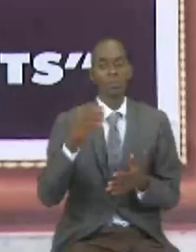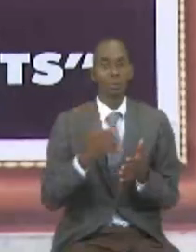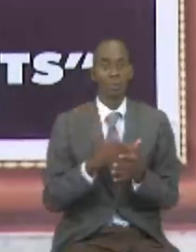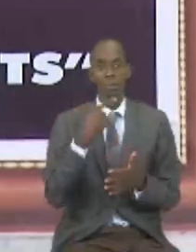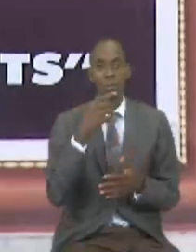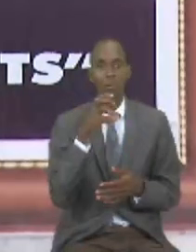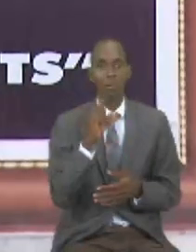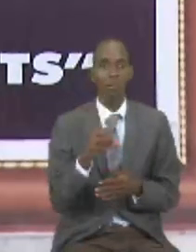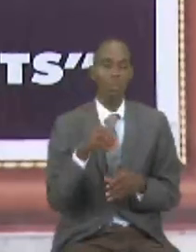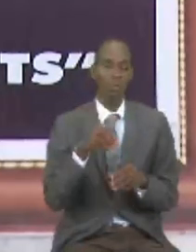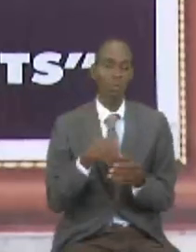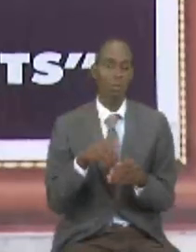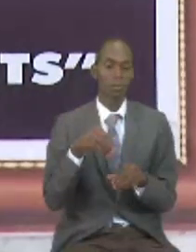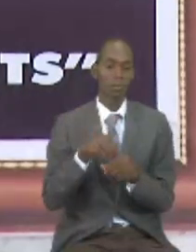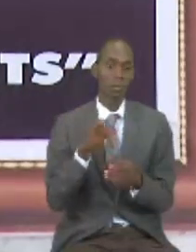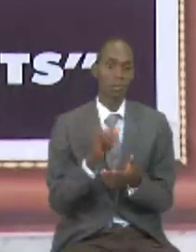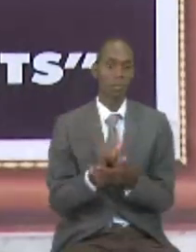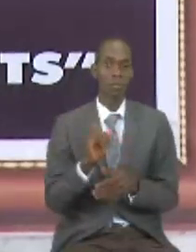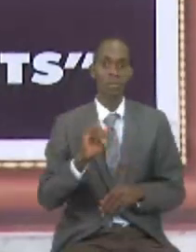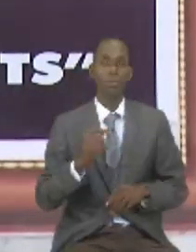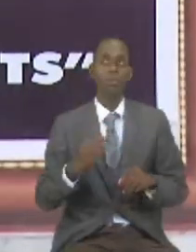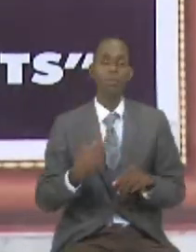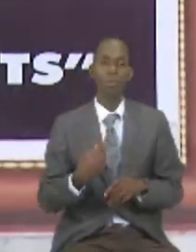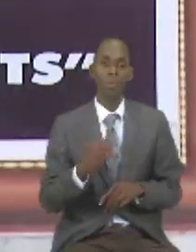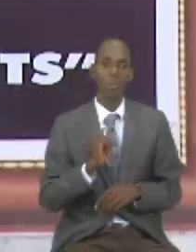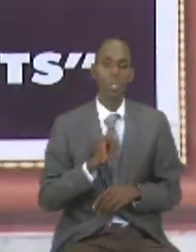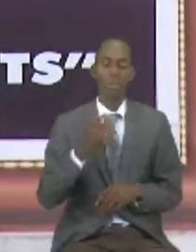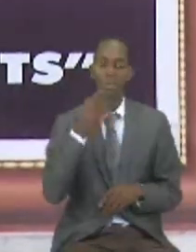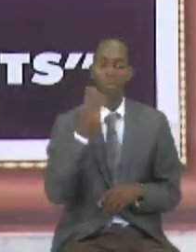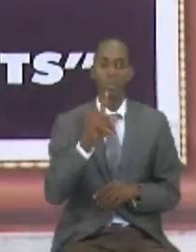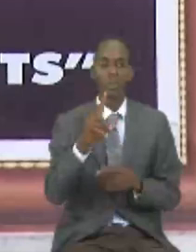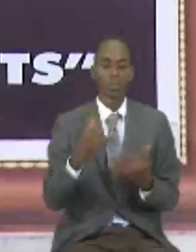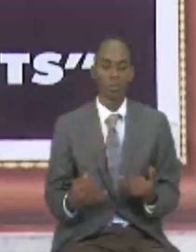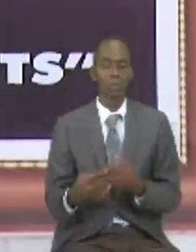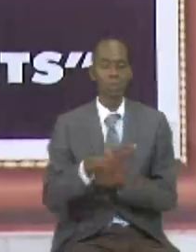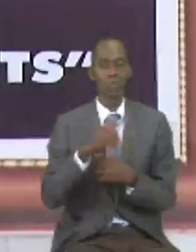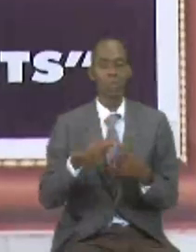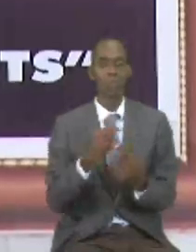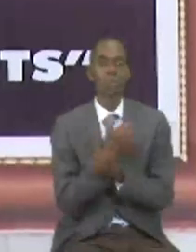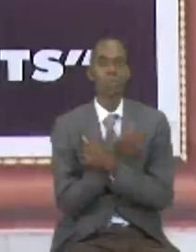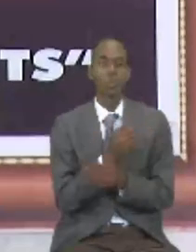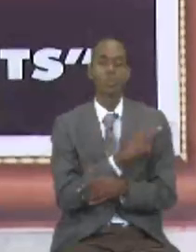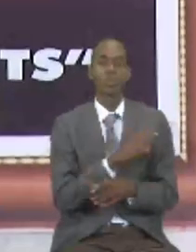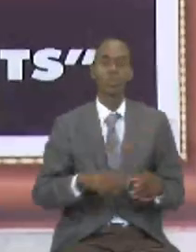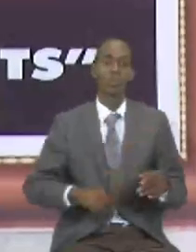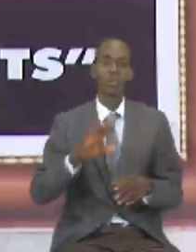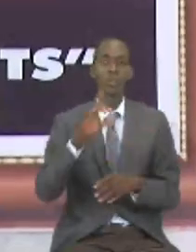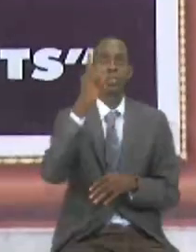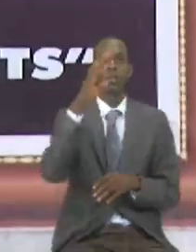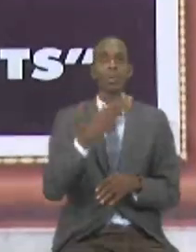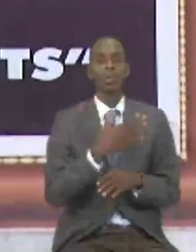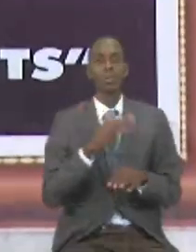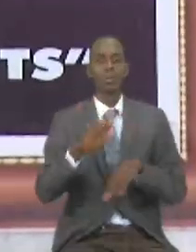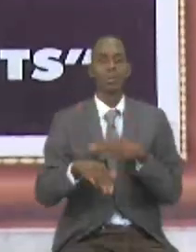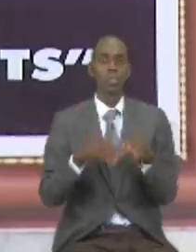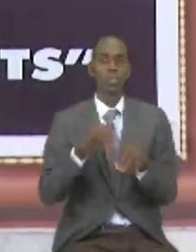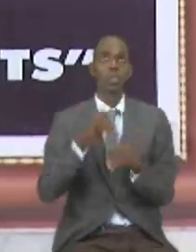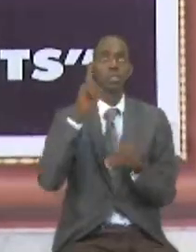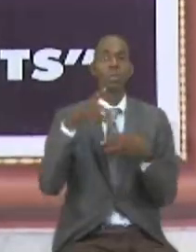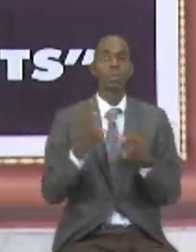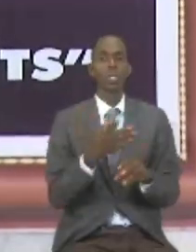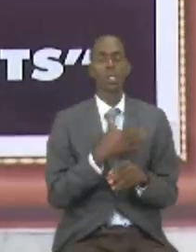16 dit, car je te prescris aujourd'hui d'aimer l'Éternel ton Dieu, de marcher dans ses voies et d'observer